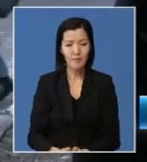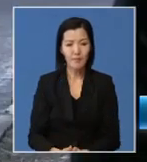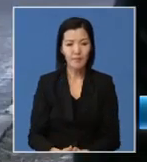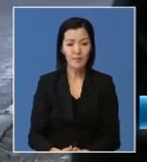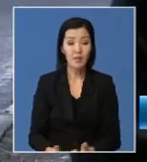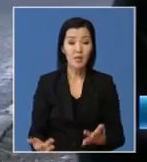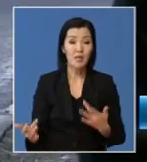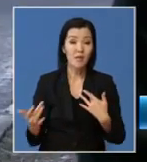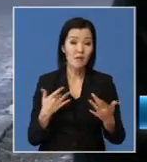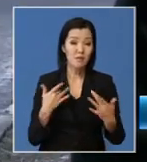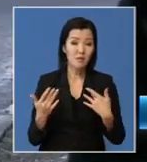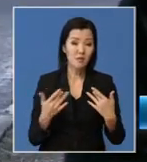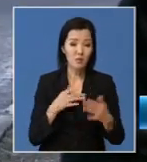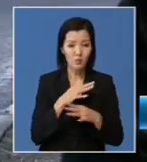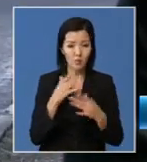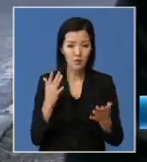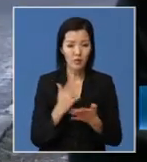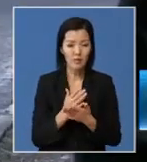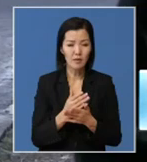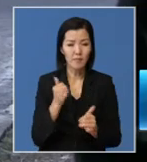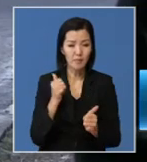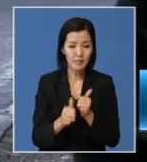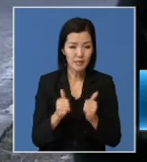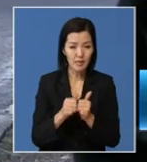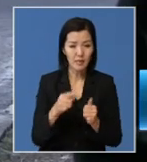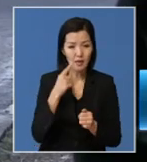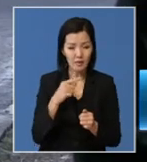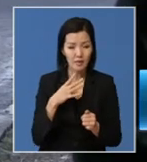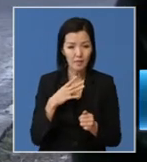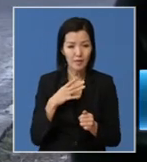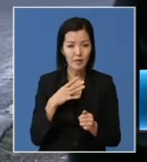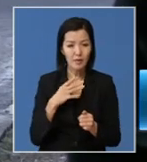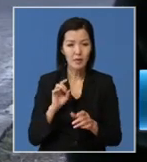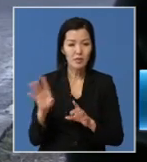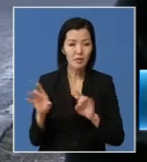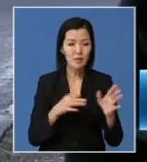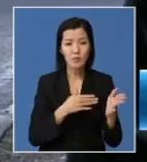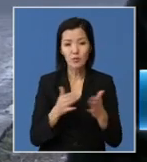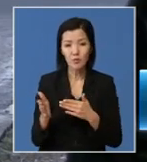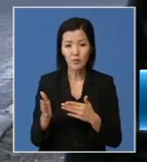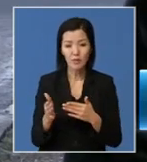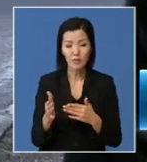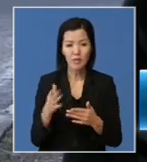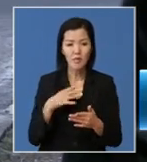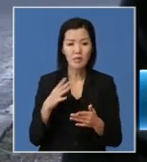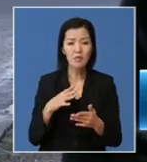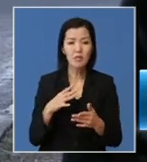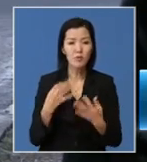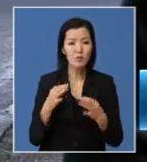концерт солардан көп қойымыз. Пастайын айты мынаны, мына жарнаманы алыңыздар, неге лесіздер